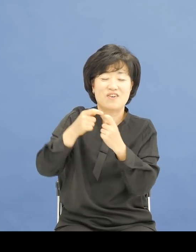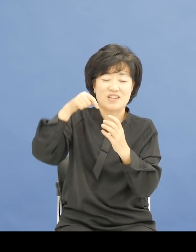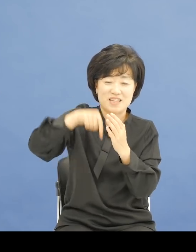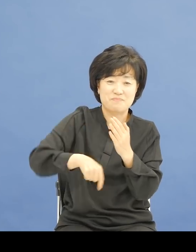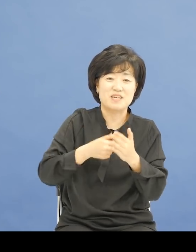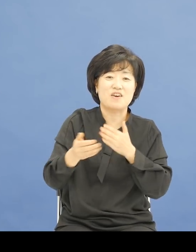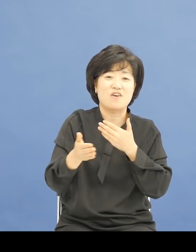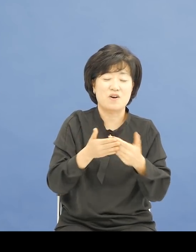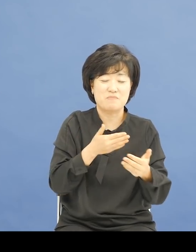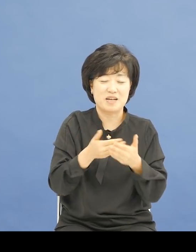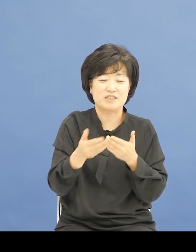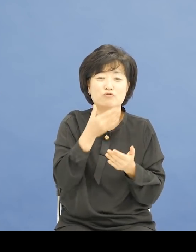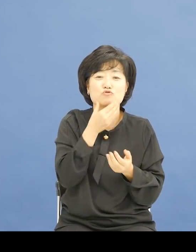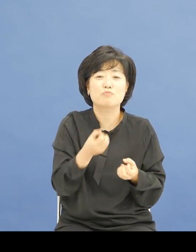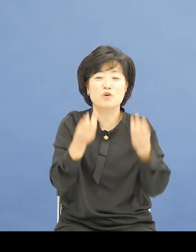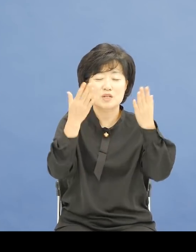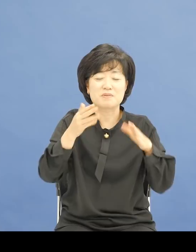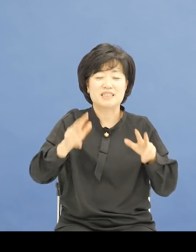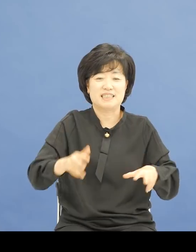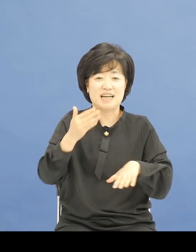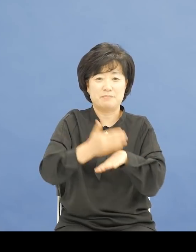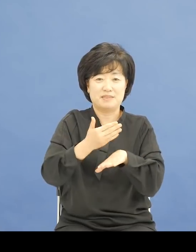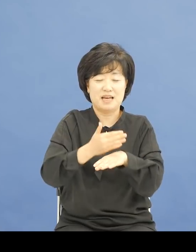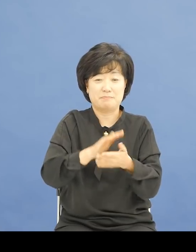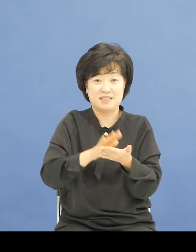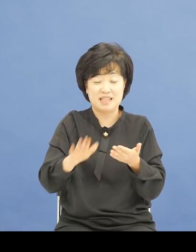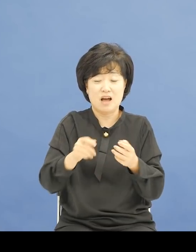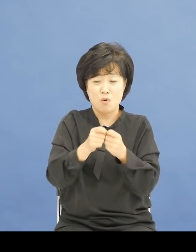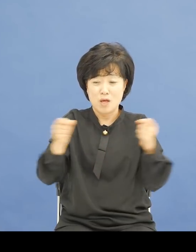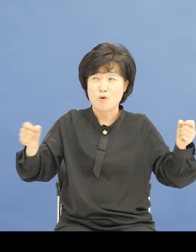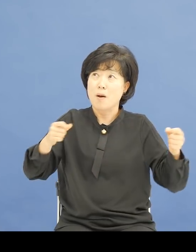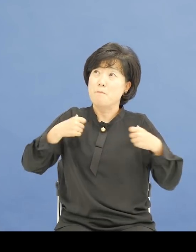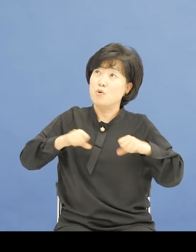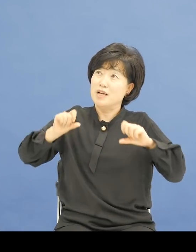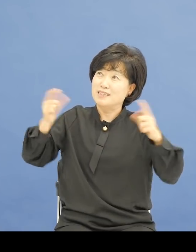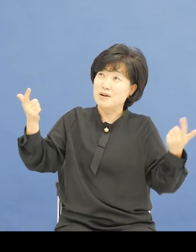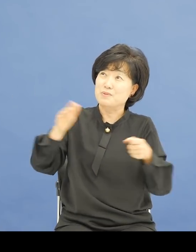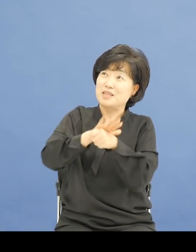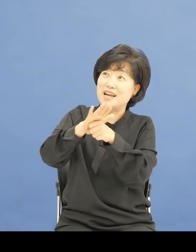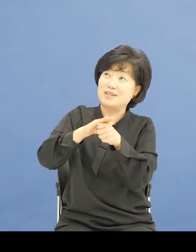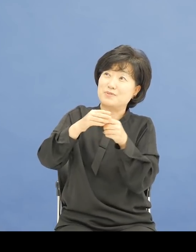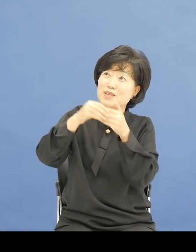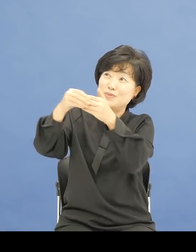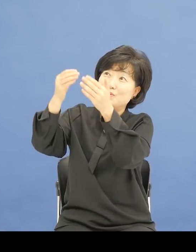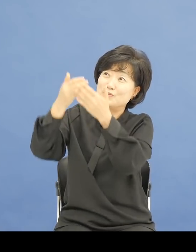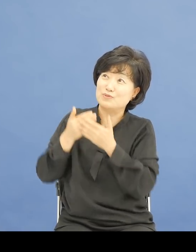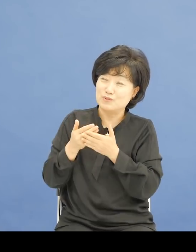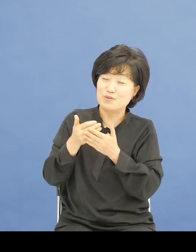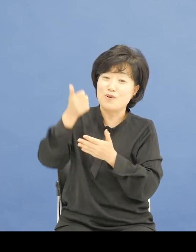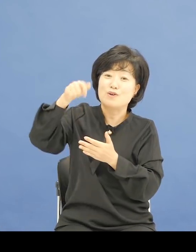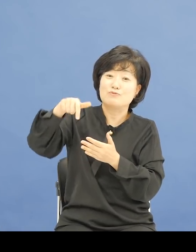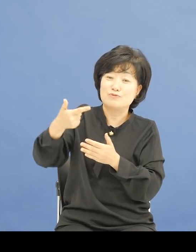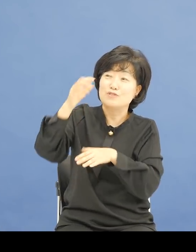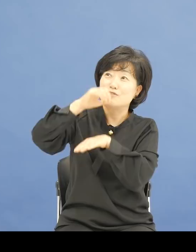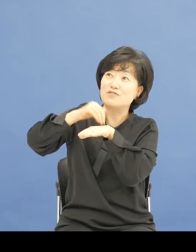깊이 경험하는 축복이었음에 이제는 감사합니다. 오래도록 포기하지 않으시고 사랑으로 인도하며